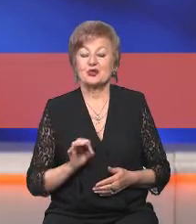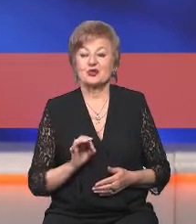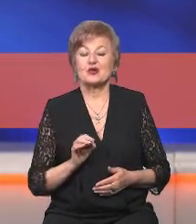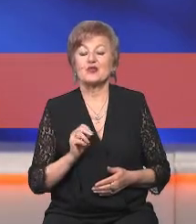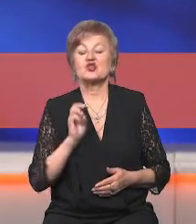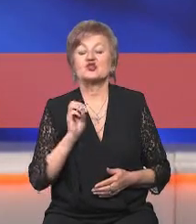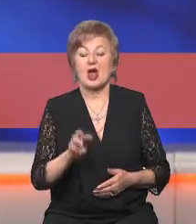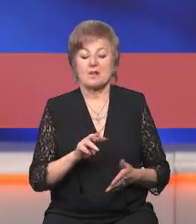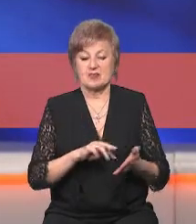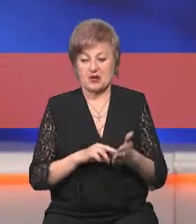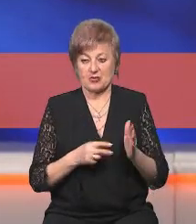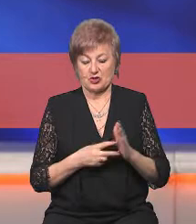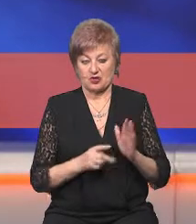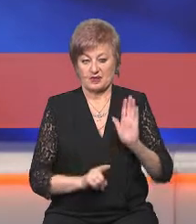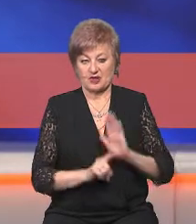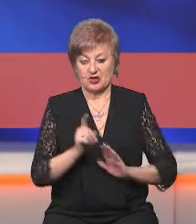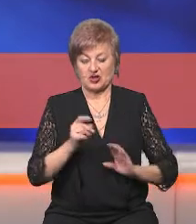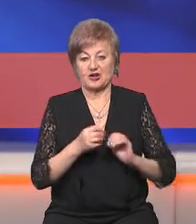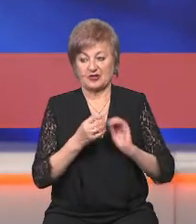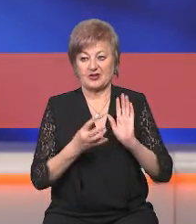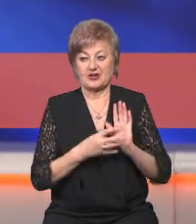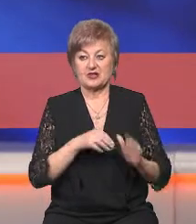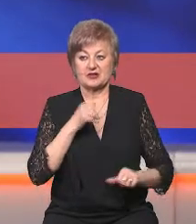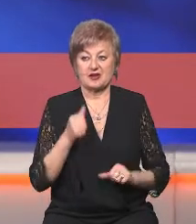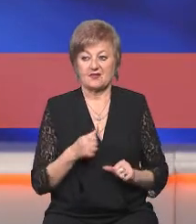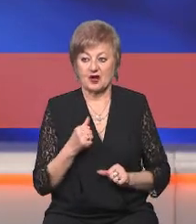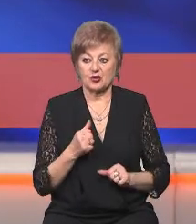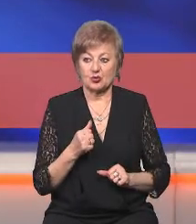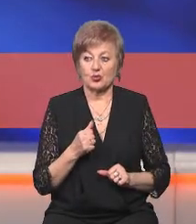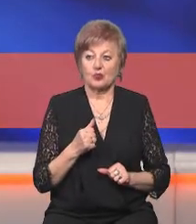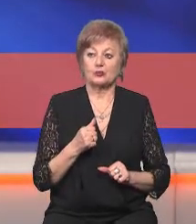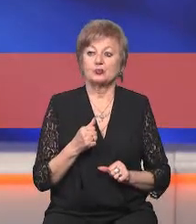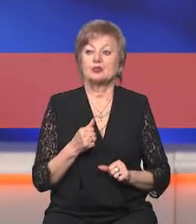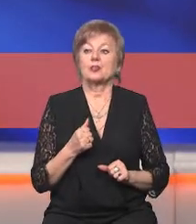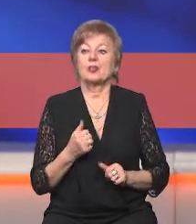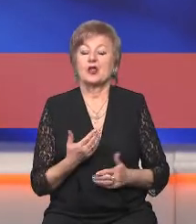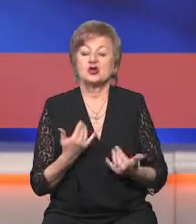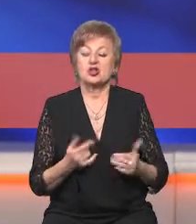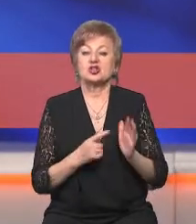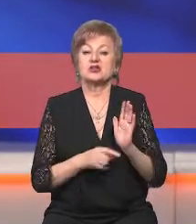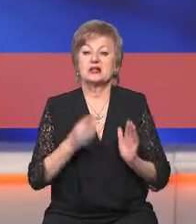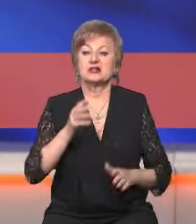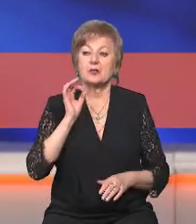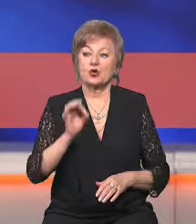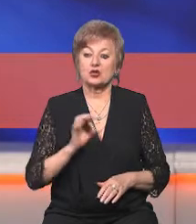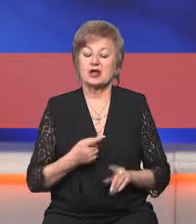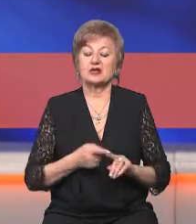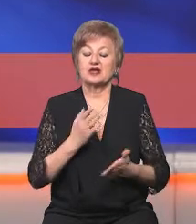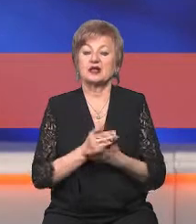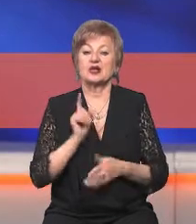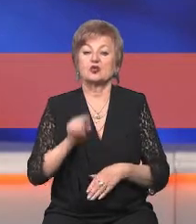від запланованого на початку 2019 року. Є заклади, які ледве набрали 63% пацієнтів. То є той самий